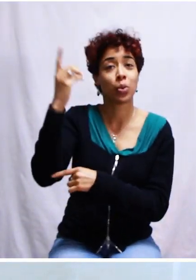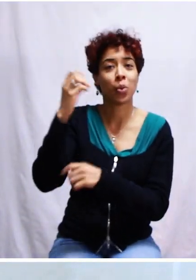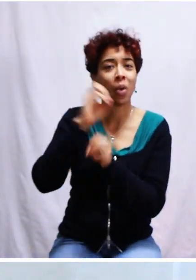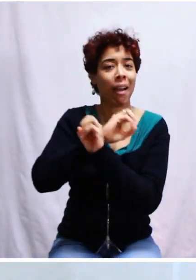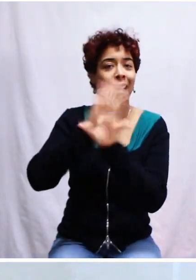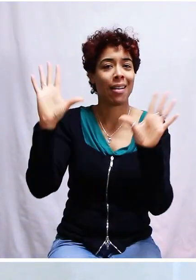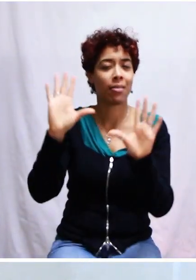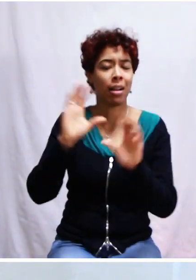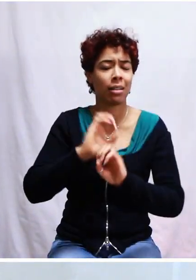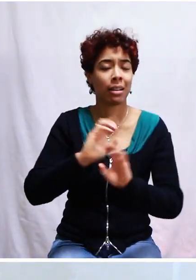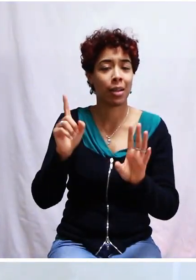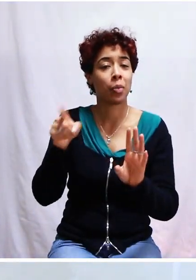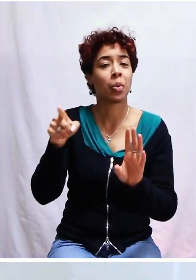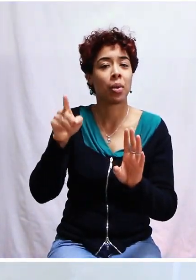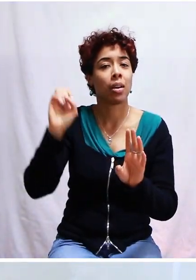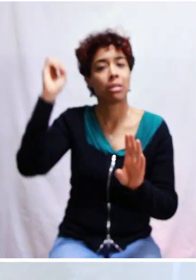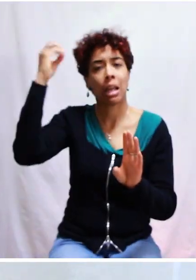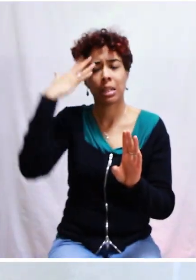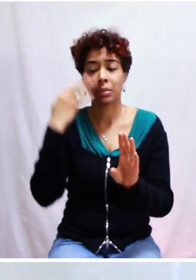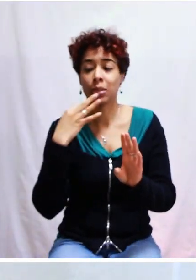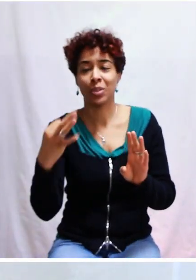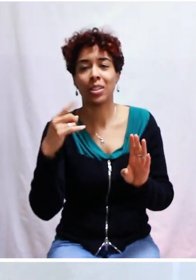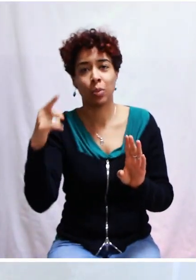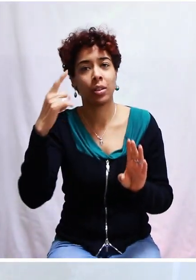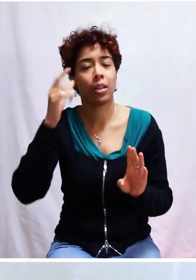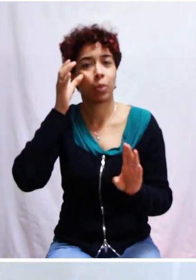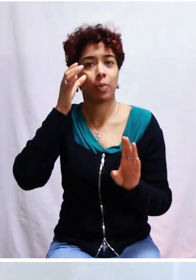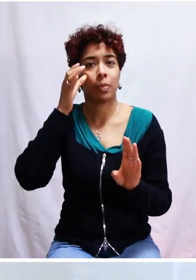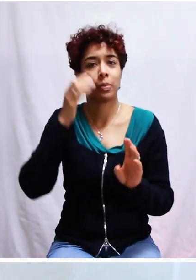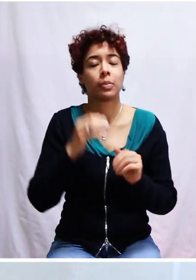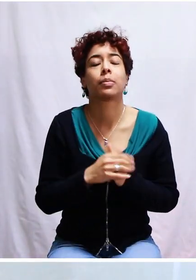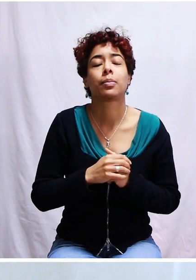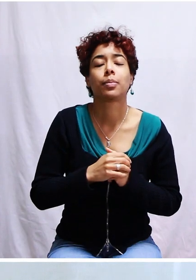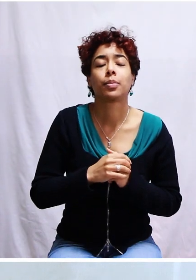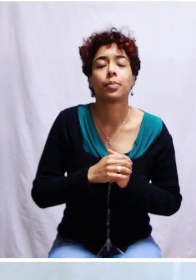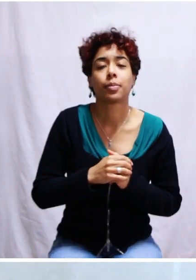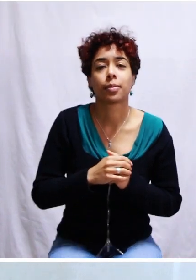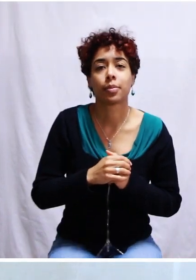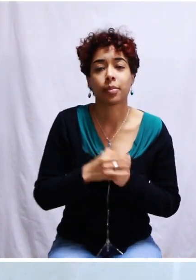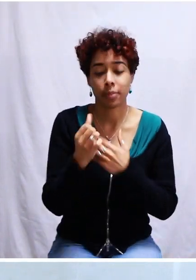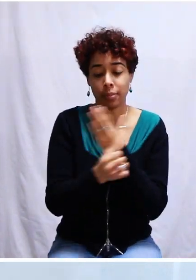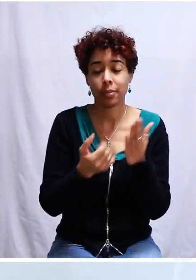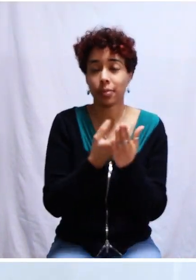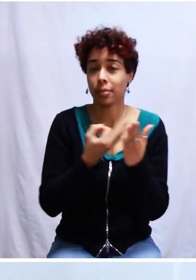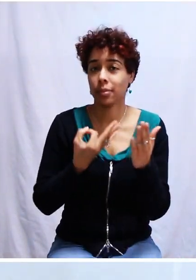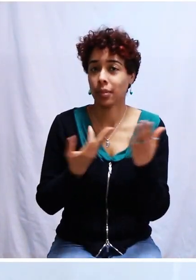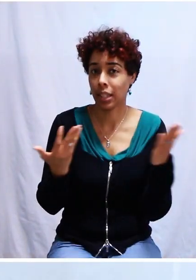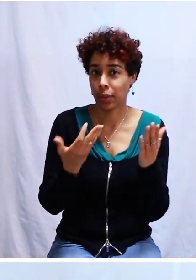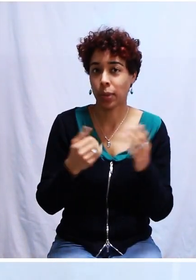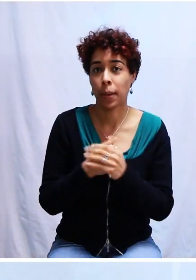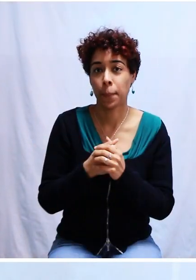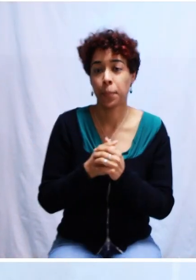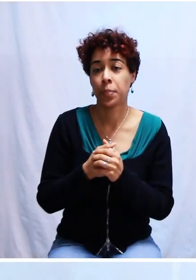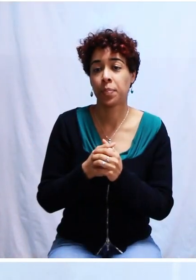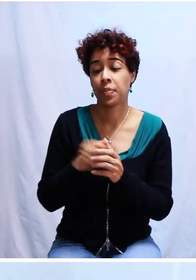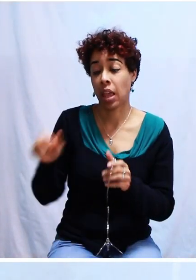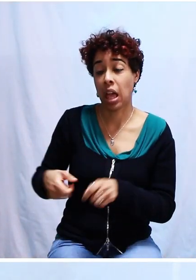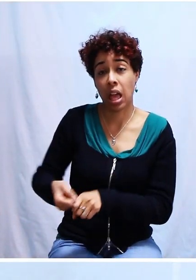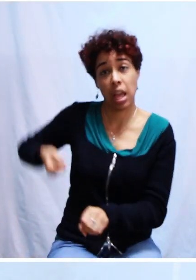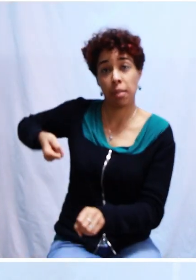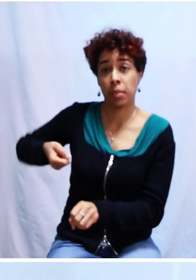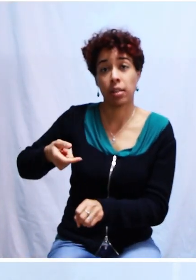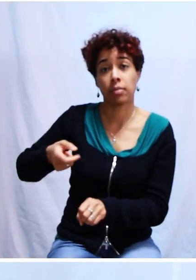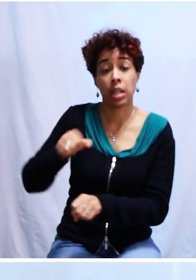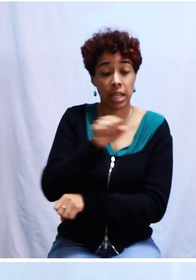situation, parce qu'il va écouter ce que l'Esprit va lui dire à ce moment-là. La Bible nous dit, dans ce passage-là, « Apportez-moi une épée », va dire